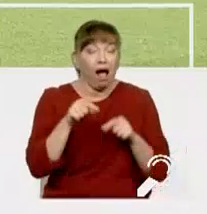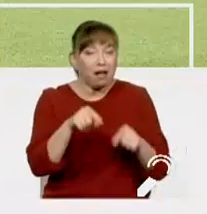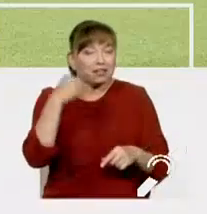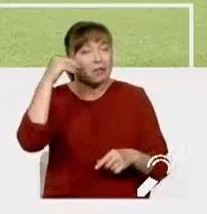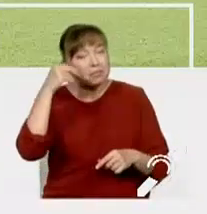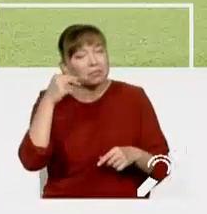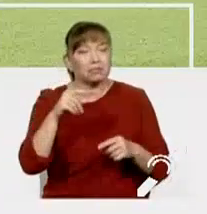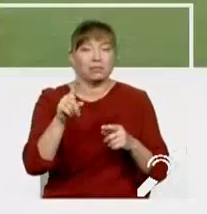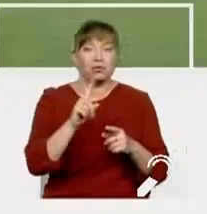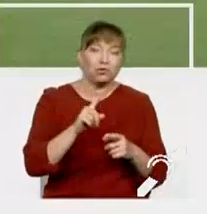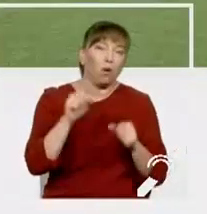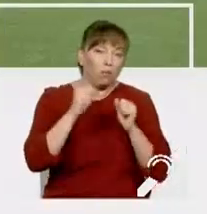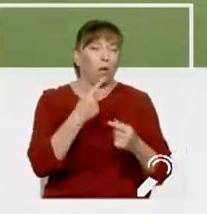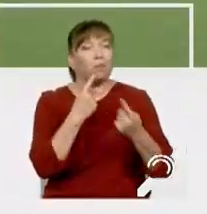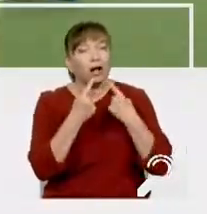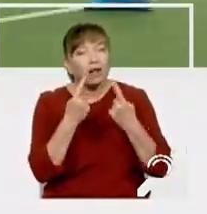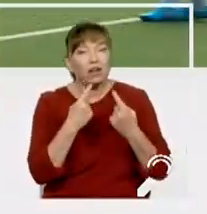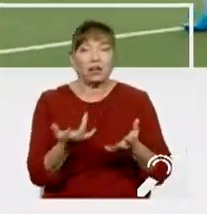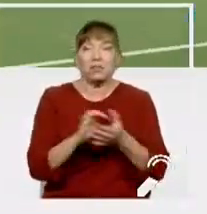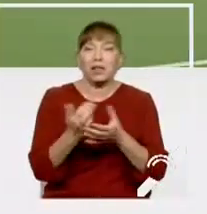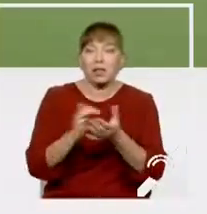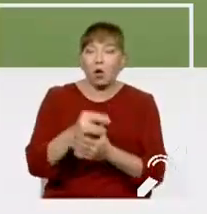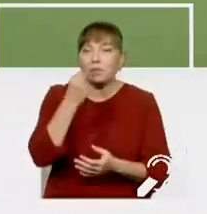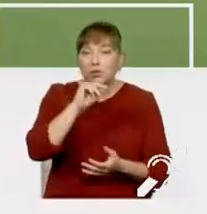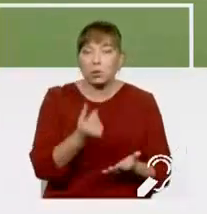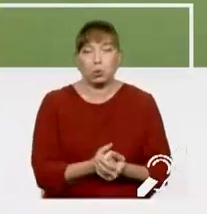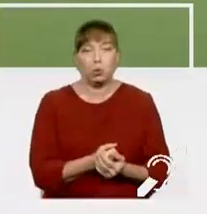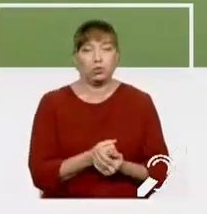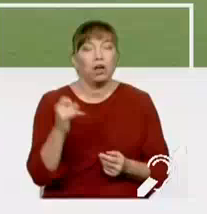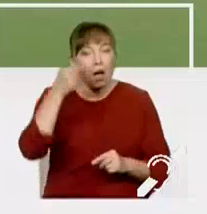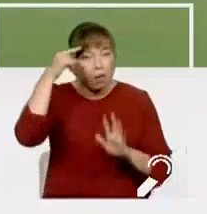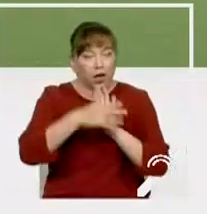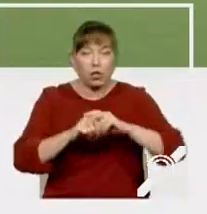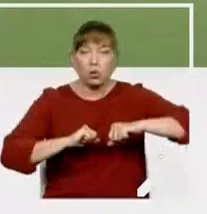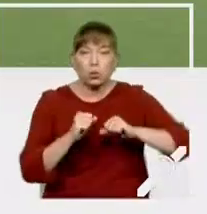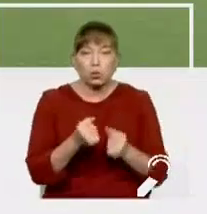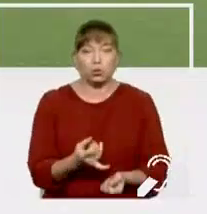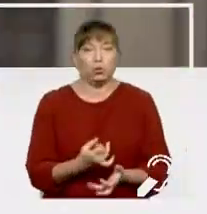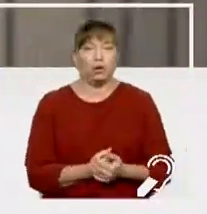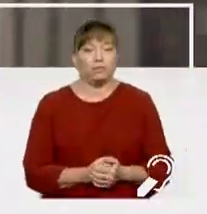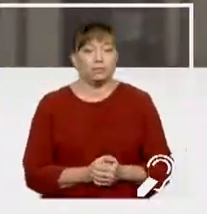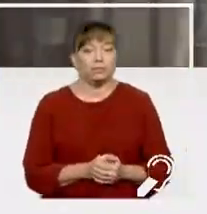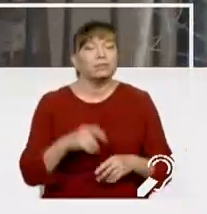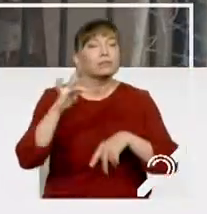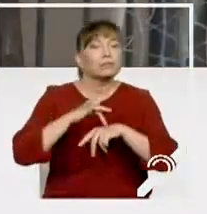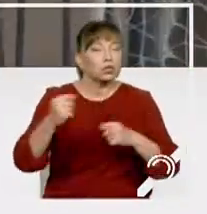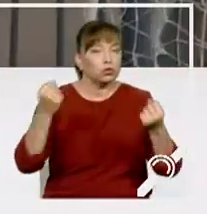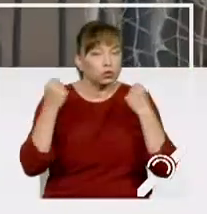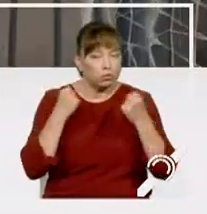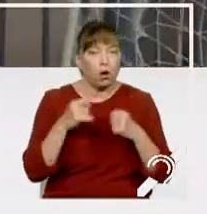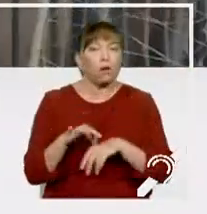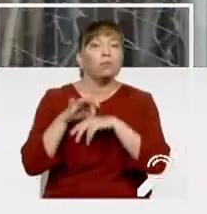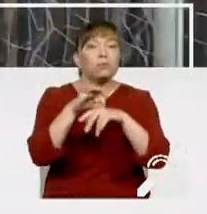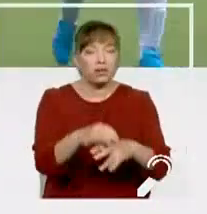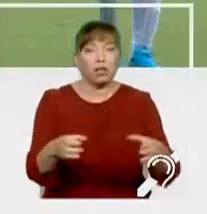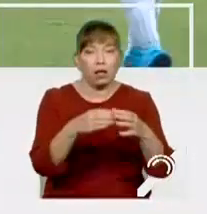pauzele dintre meciuri, reușim să ne cunoaștem mai bine, să ne înțelegem mai bine și să interacționăm mai bine. Pasiunea de sport a adus pe